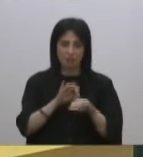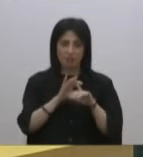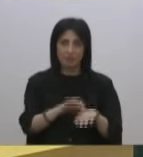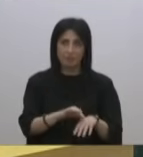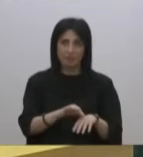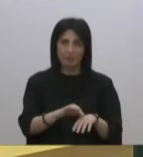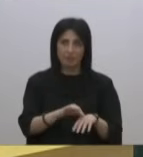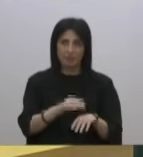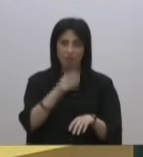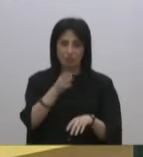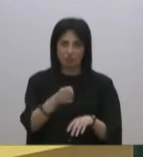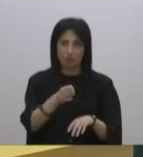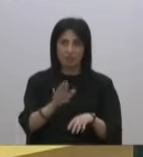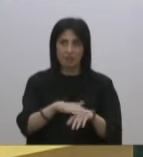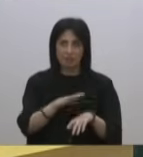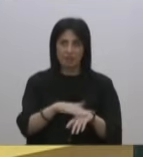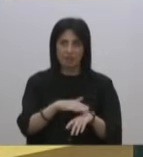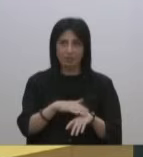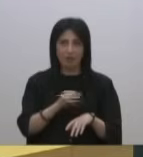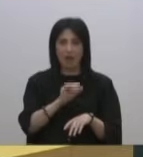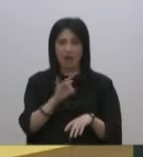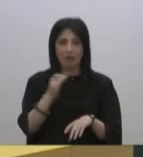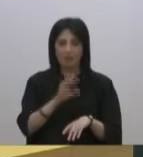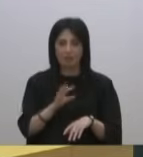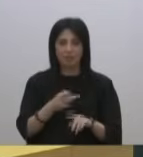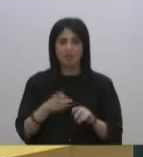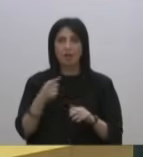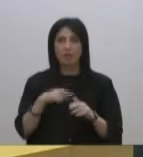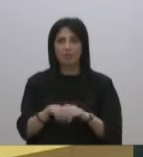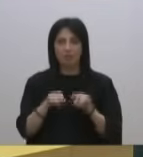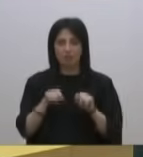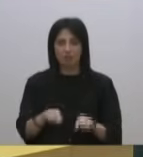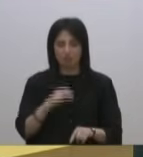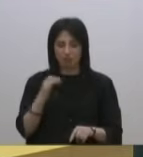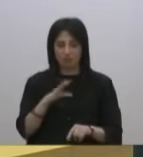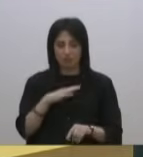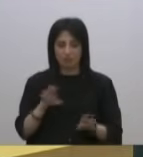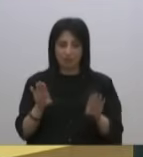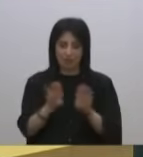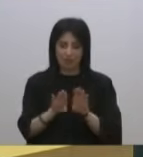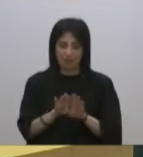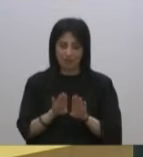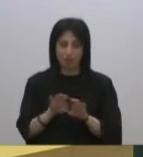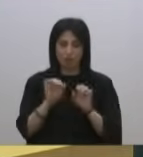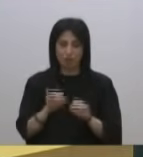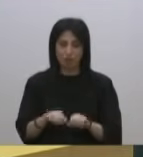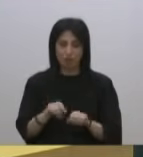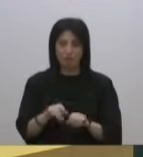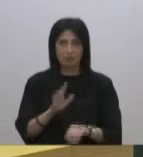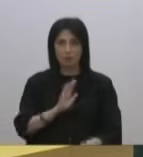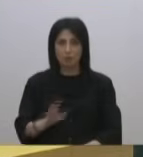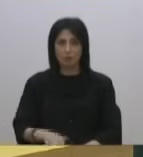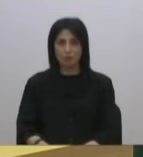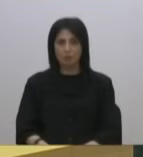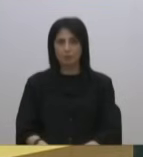ატარებდე შენ კეთილ კარგ ინტერესებს. აქედან გამომდინარე, აქ შეიძლება ინტერესები იყოს თანხმედრაში, შეიძლება ესე არ